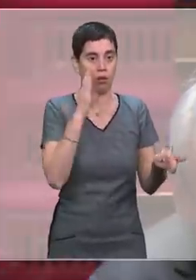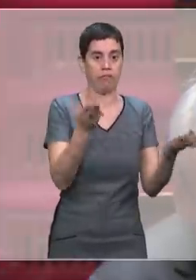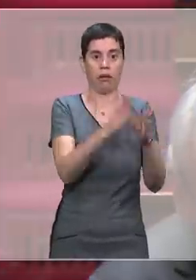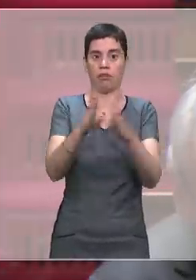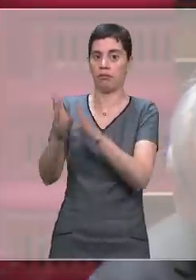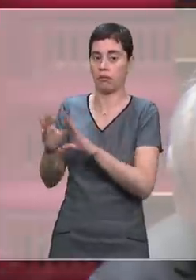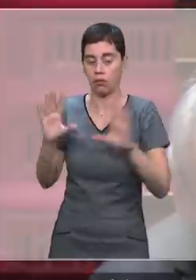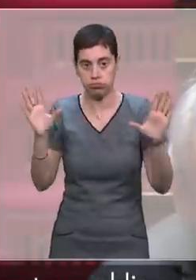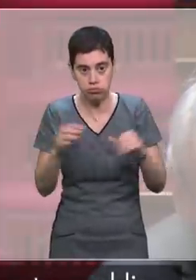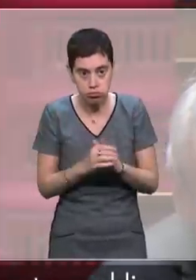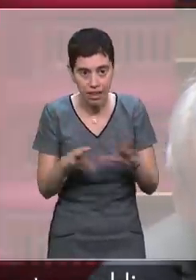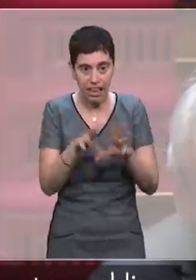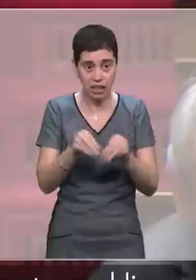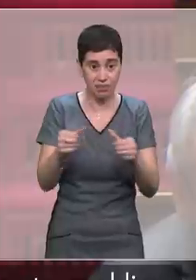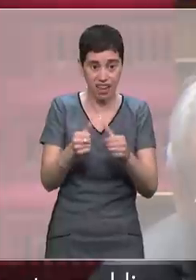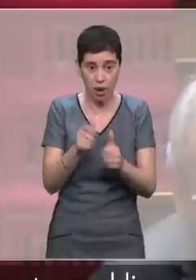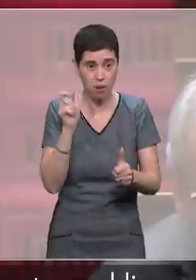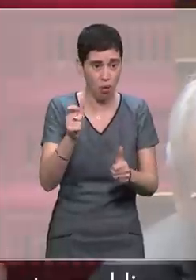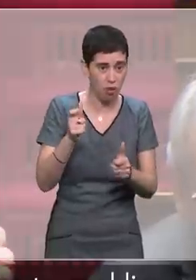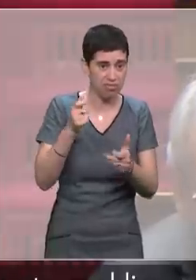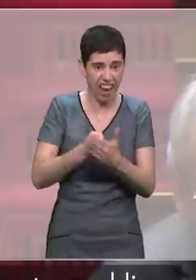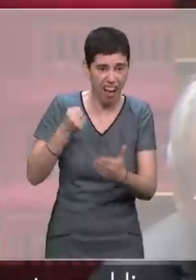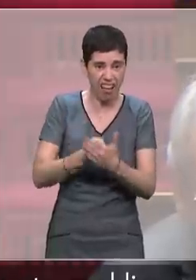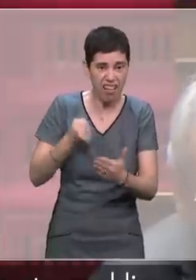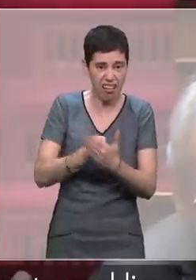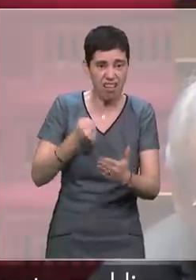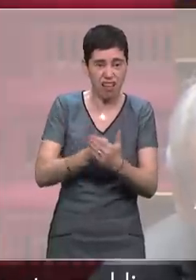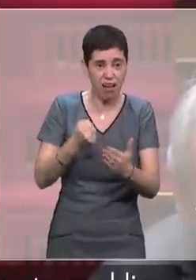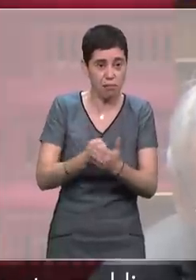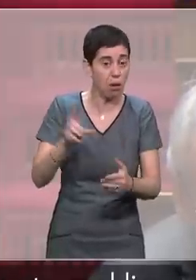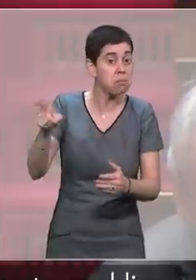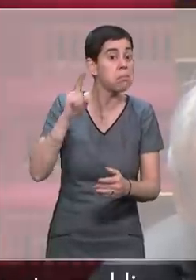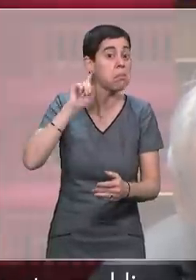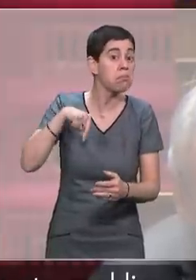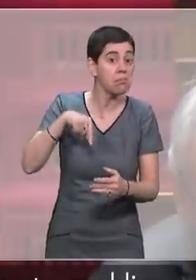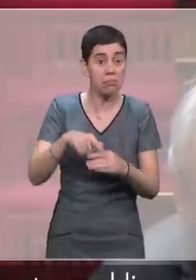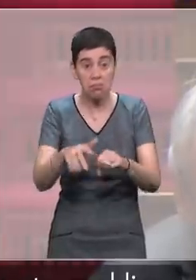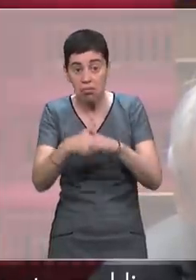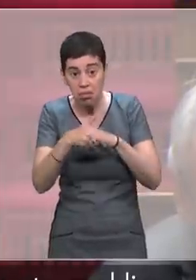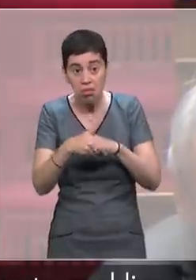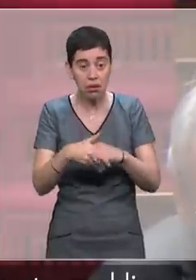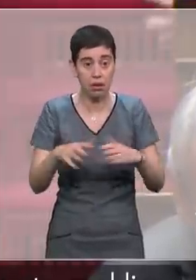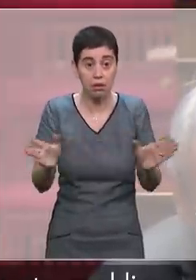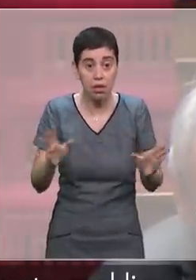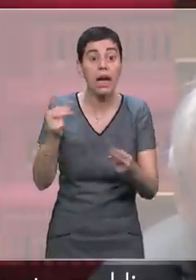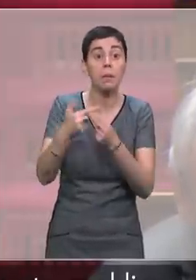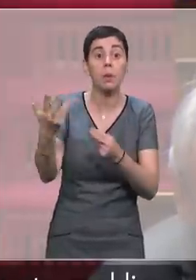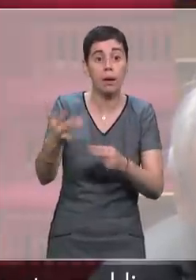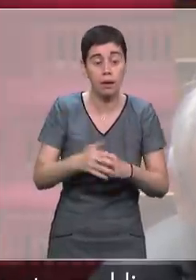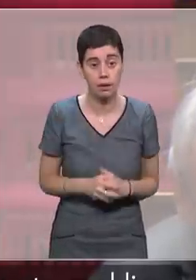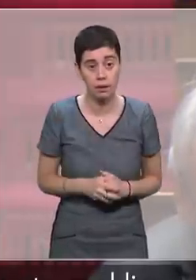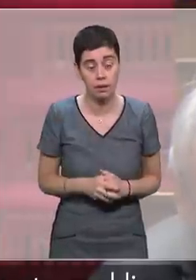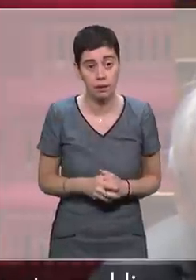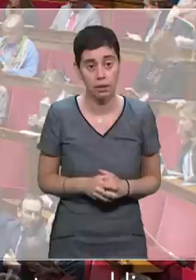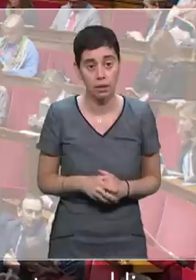équipes entières vous parlent de guerre au quotidien sans être ni entendues, ni reconnues, ni soutenues, que leur répondez-vous ? Allez-vous